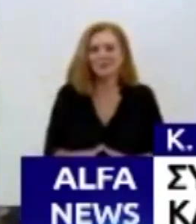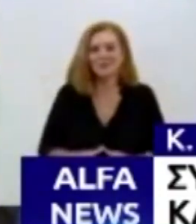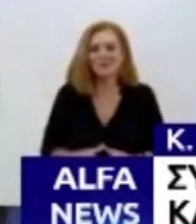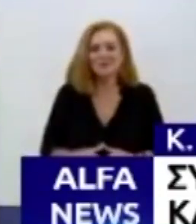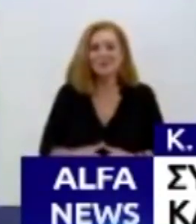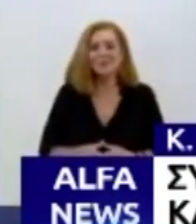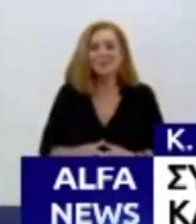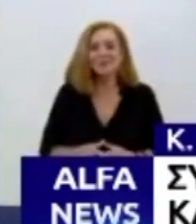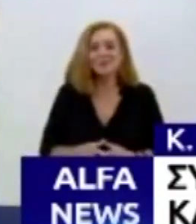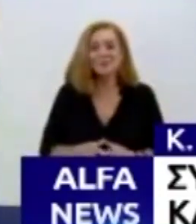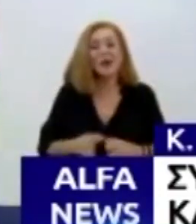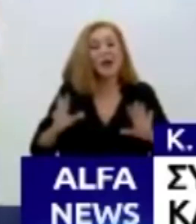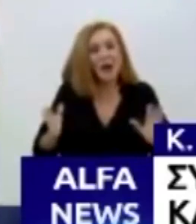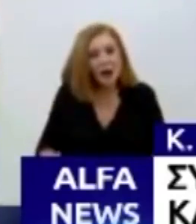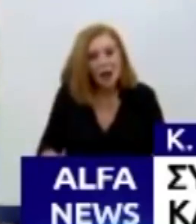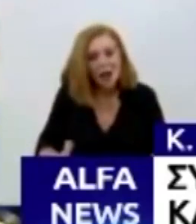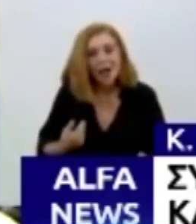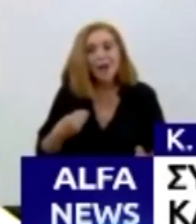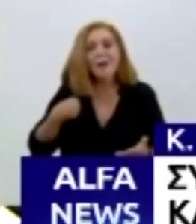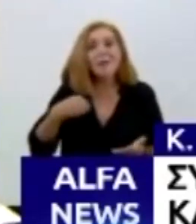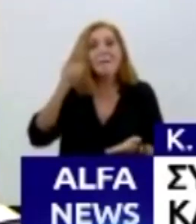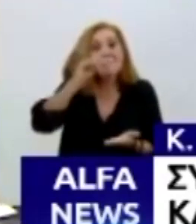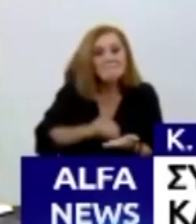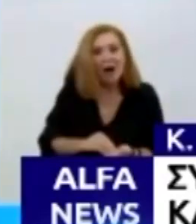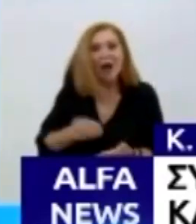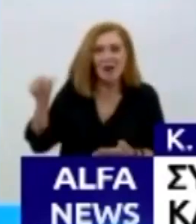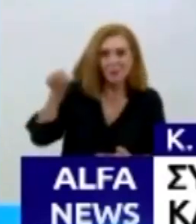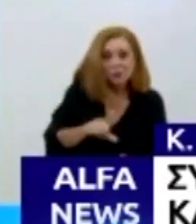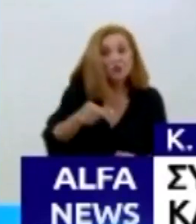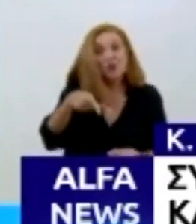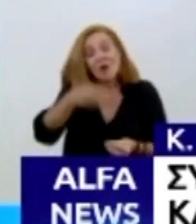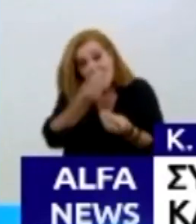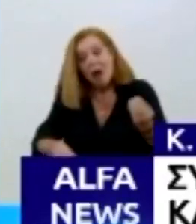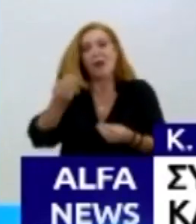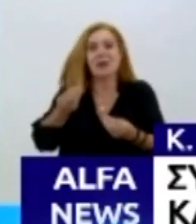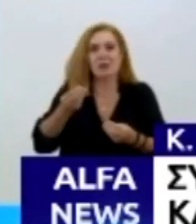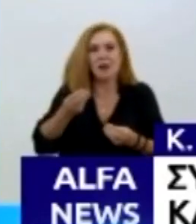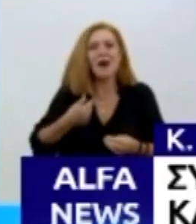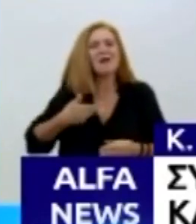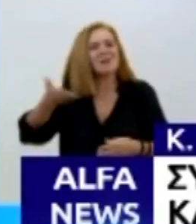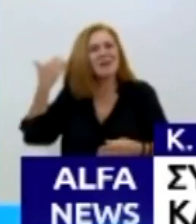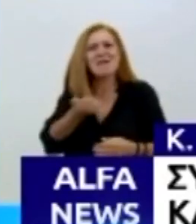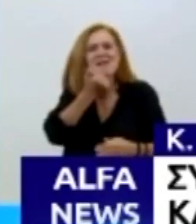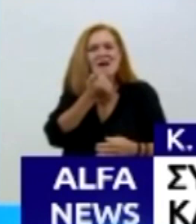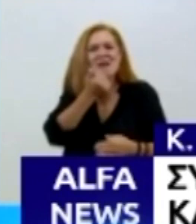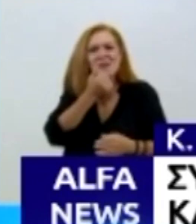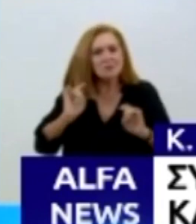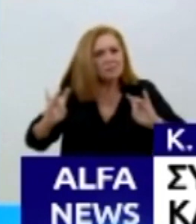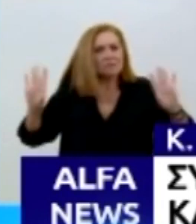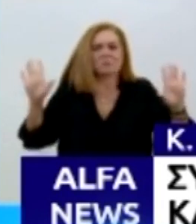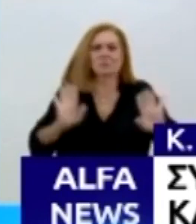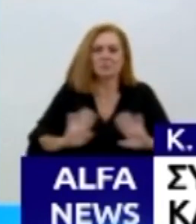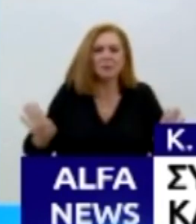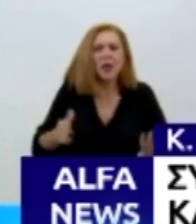Αλλά θα το ξαναχτίσουμε καλύτερα και χωρίς τα λάθη του παρελθόντος. Με ευρωπαϊκούς